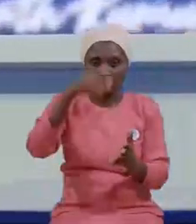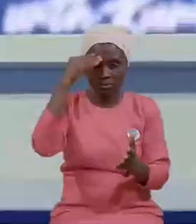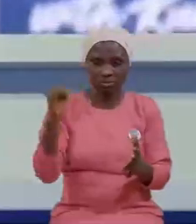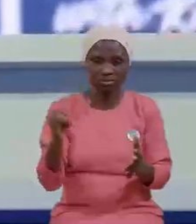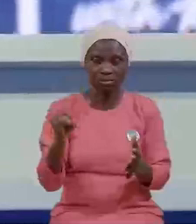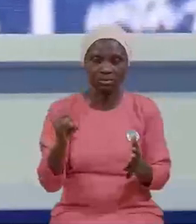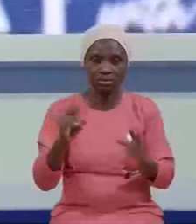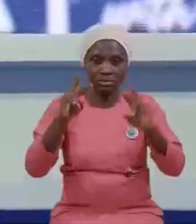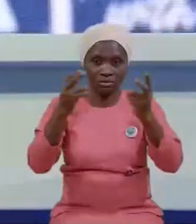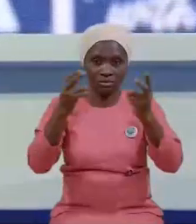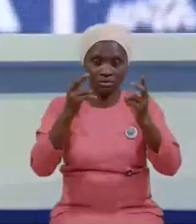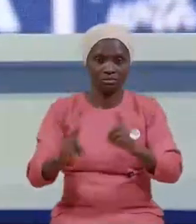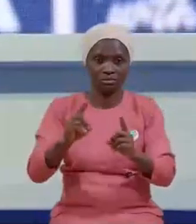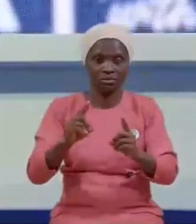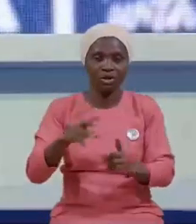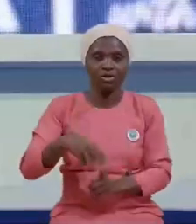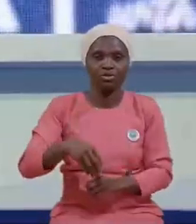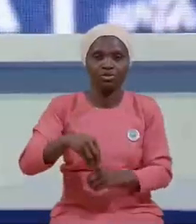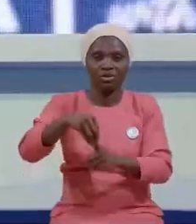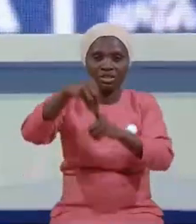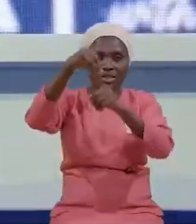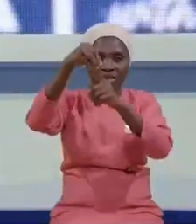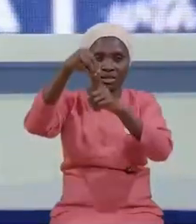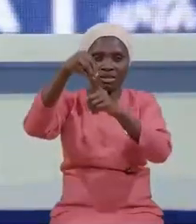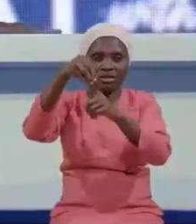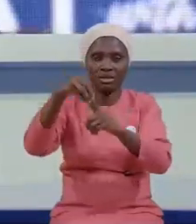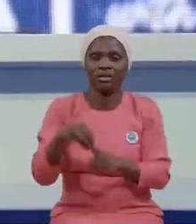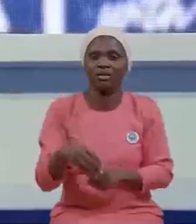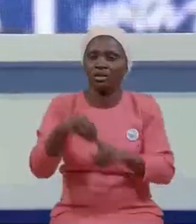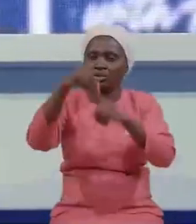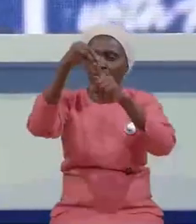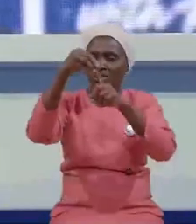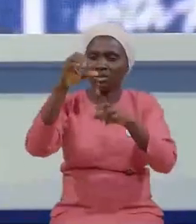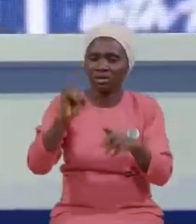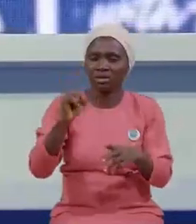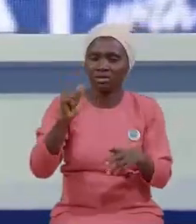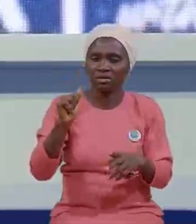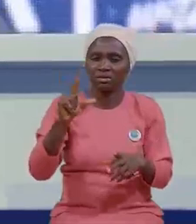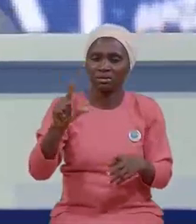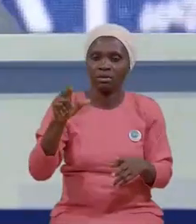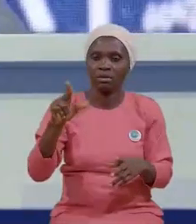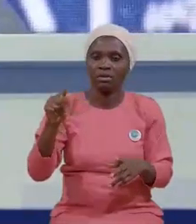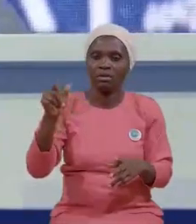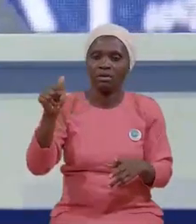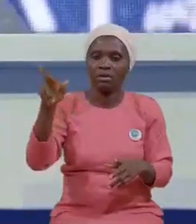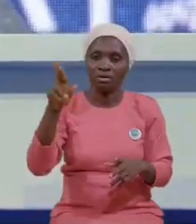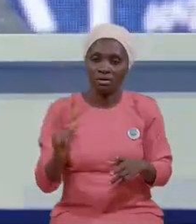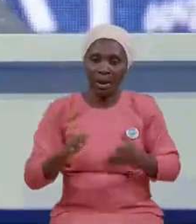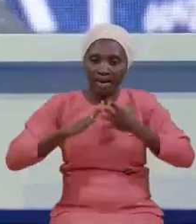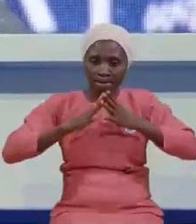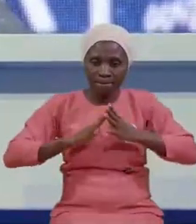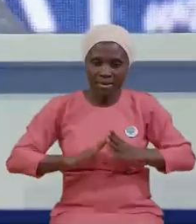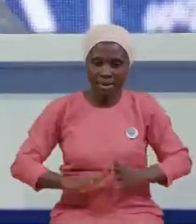Le message intitulé « la paix salutaire unique à travers la foi en Christ, la paix